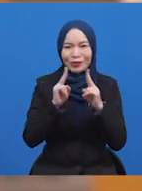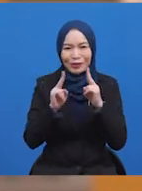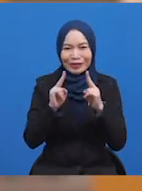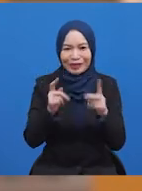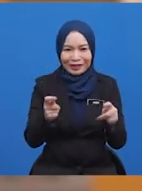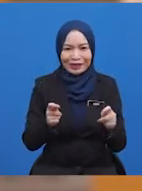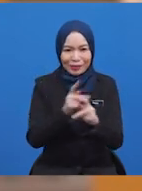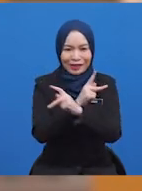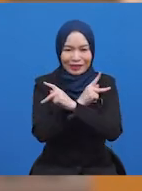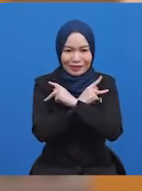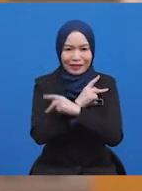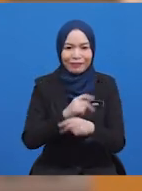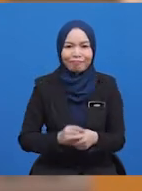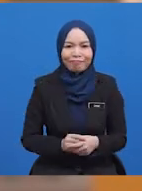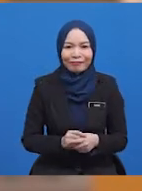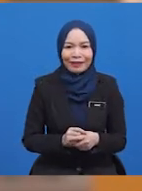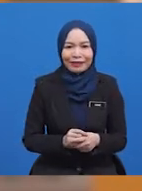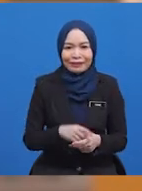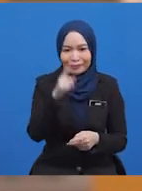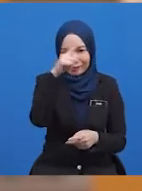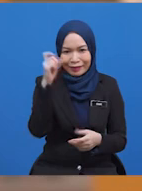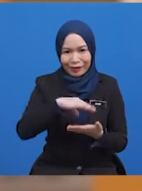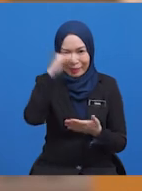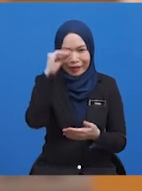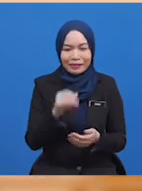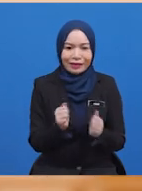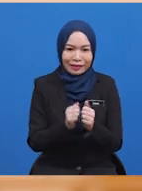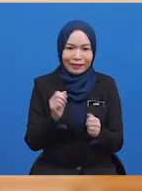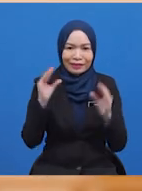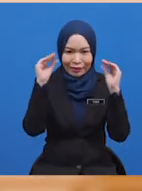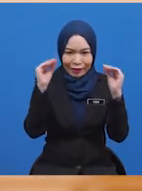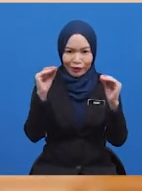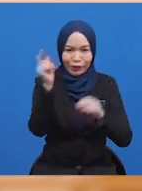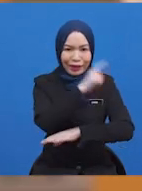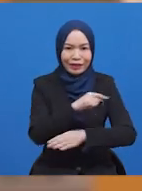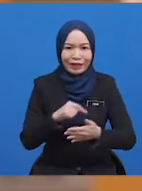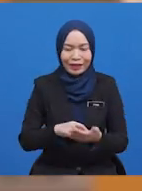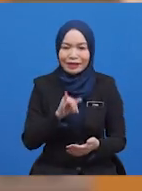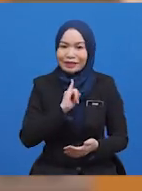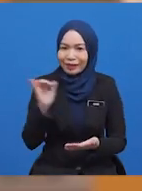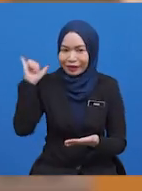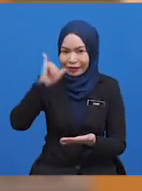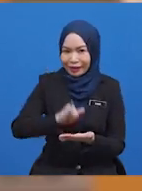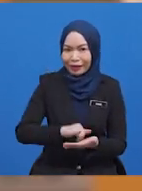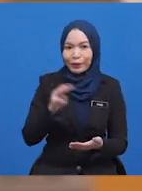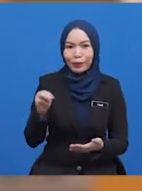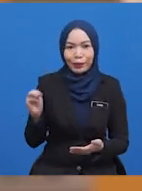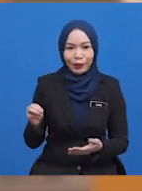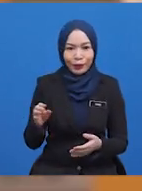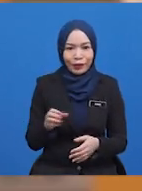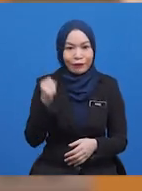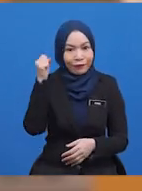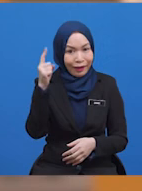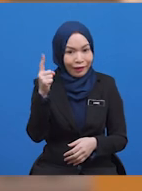bersama chegou dalam pembelajaran kitab pada hari ini Ceko yakin mode-mode dapat memahami